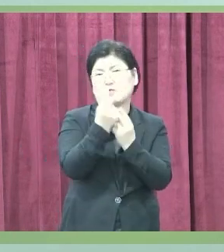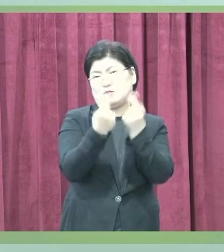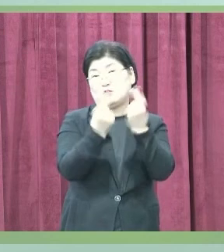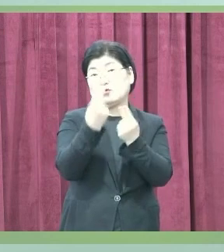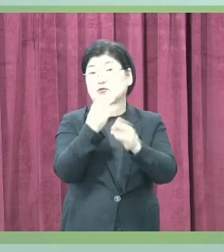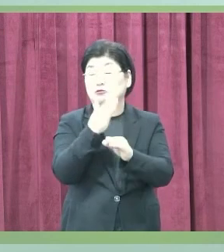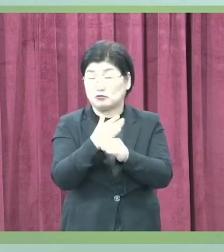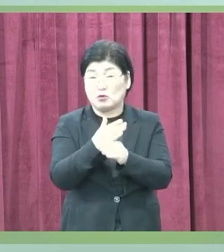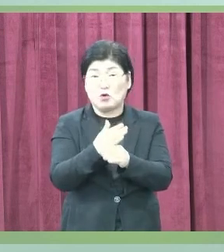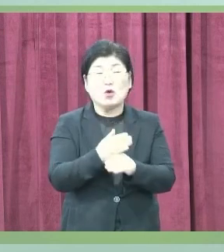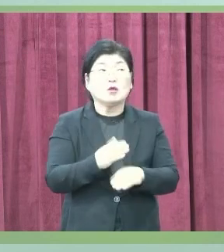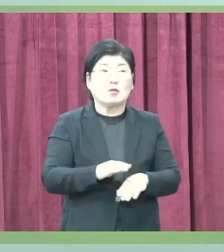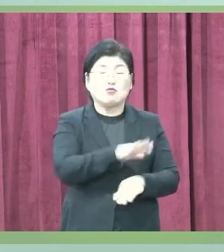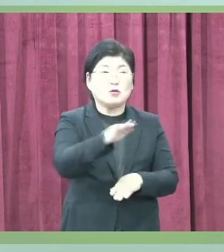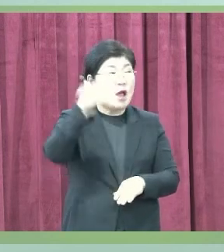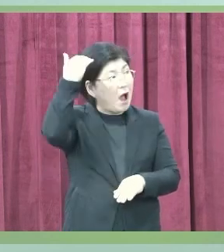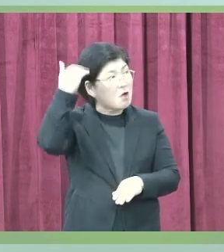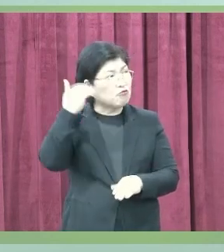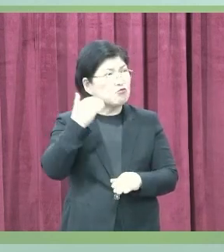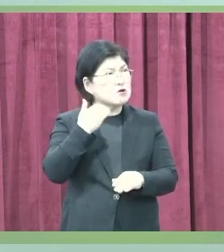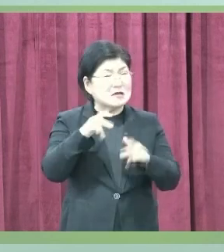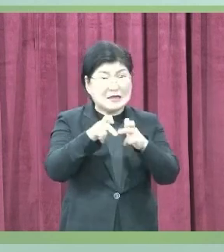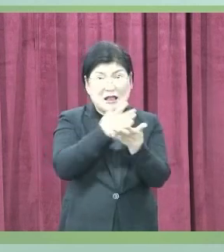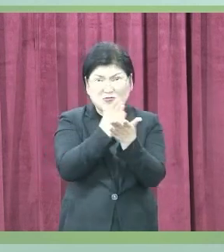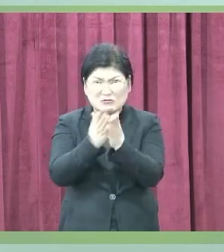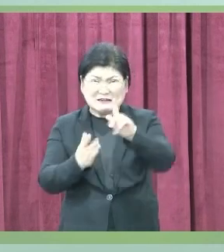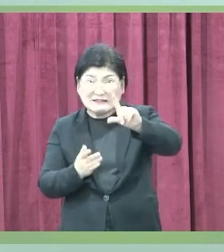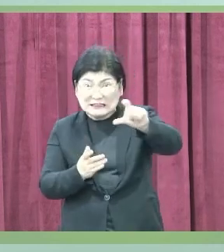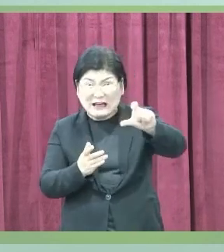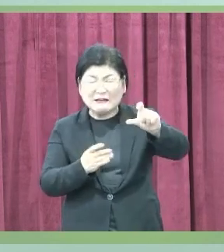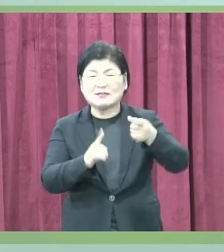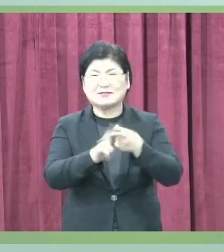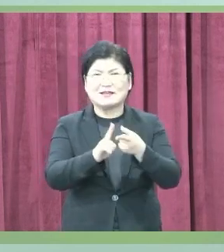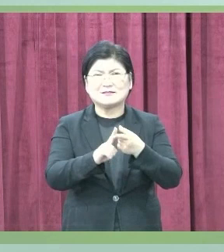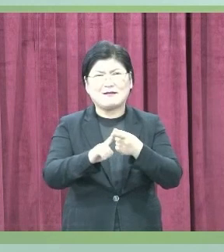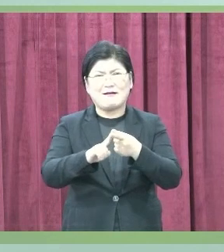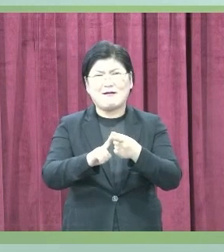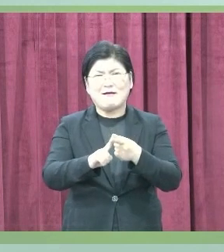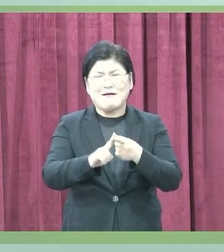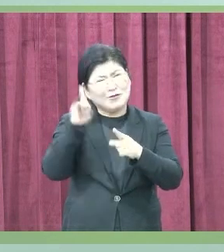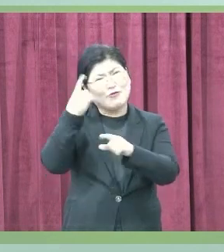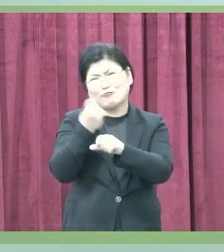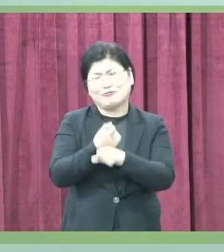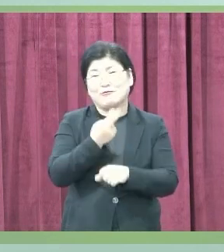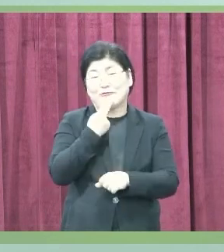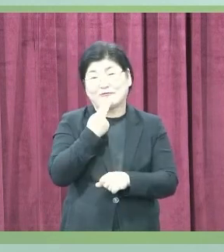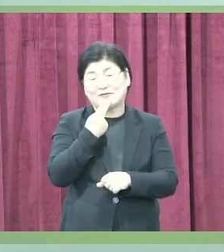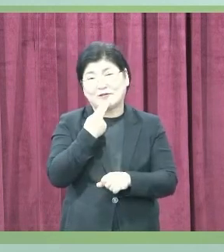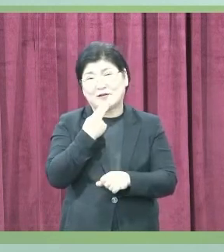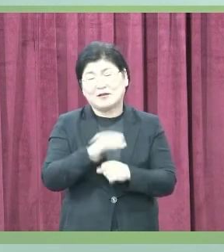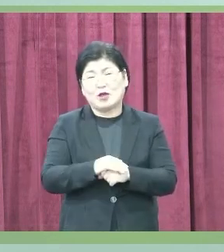그래서 정확하게 우리나라처럼 15개 질환에 대해서, 장애 유형에 대해서 스터디한 연구는 없어서 정확한 대등한